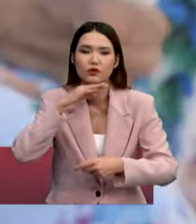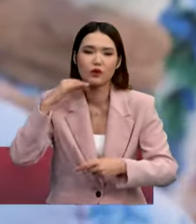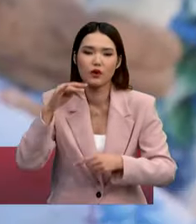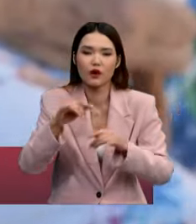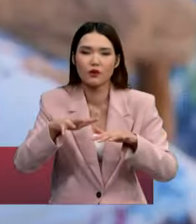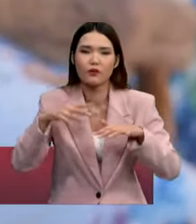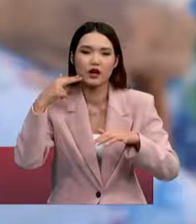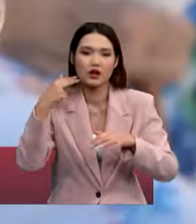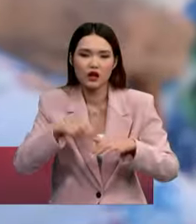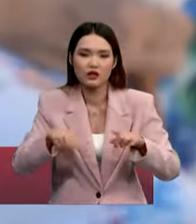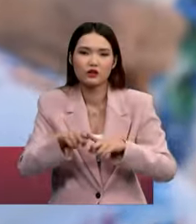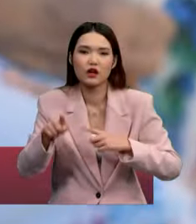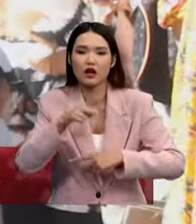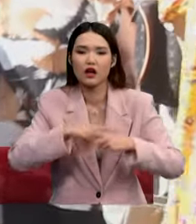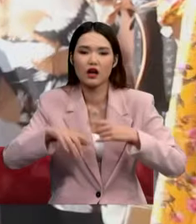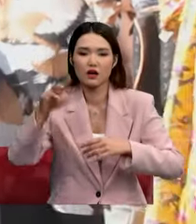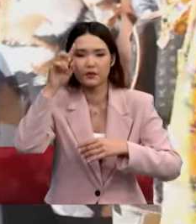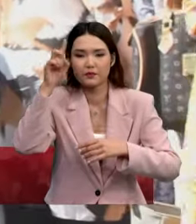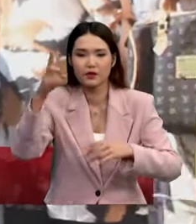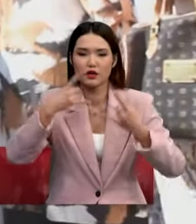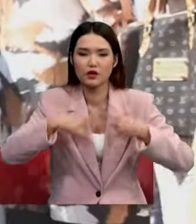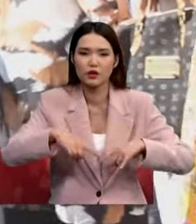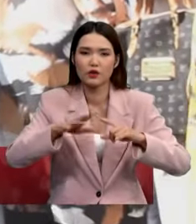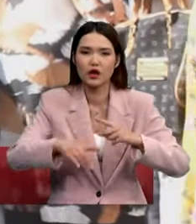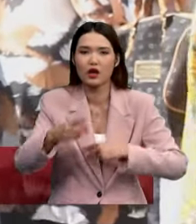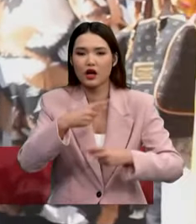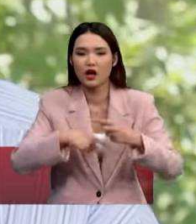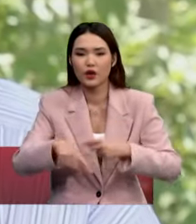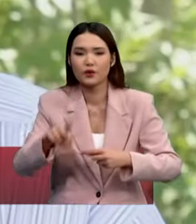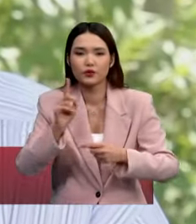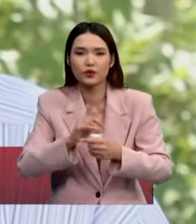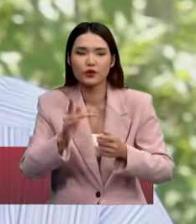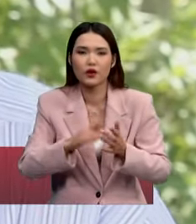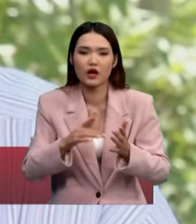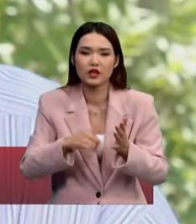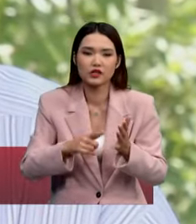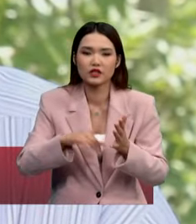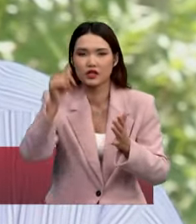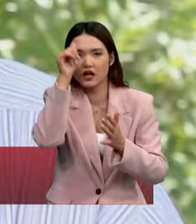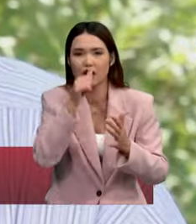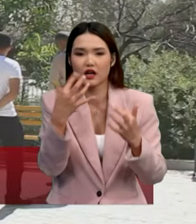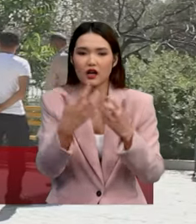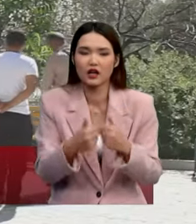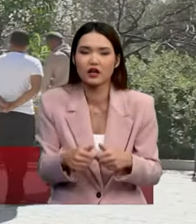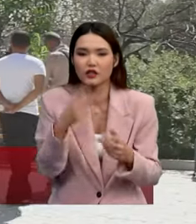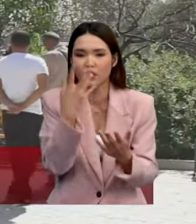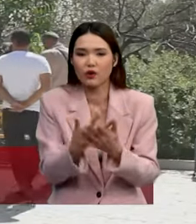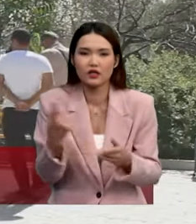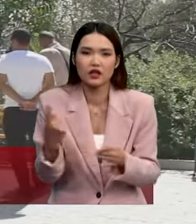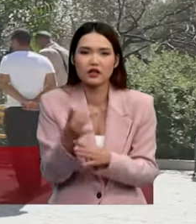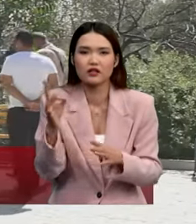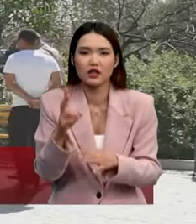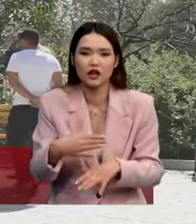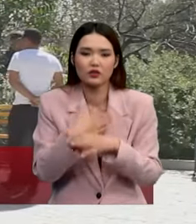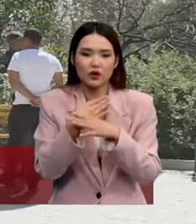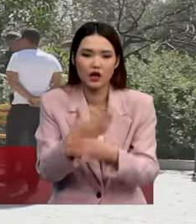биыл Қытайдан қайтқандар басым. Мемлекет туған жерге оралғандардың әрқайсына 70 айлық есептік көрсеткіш мөлшерінде бір рет көмек